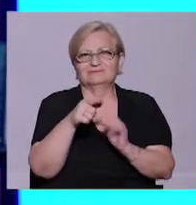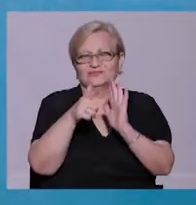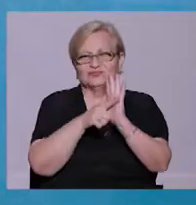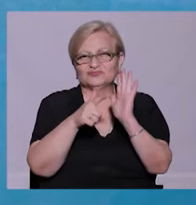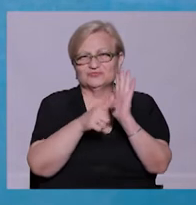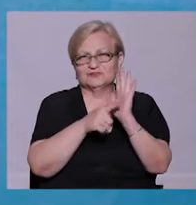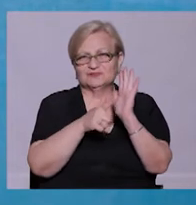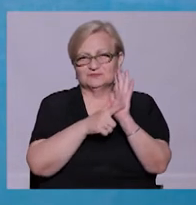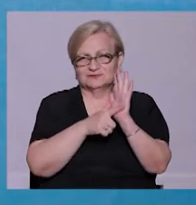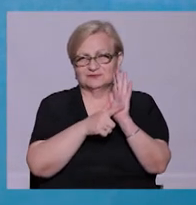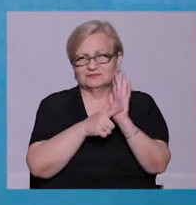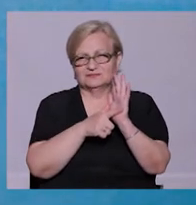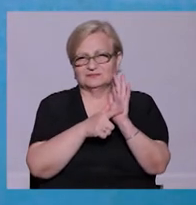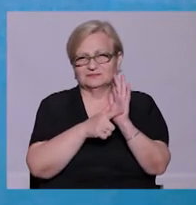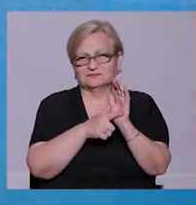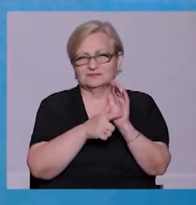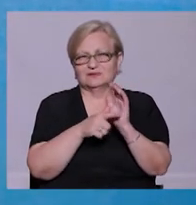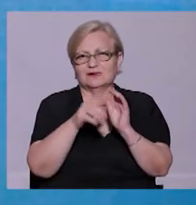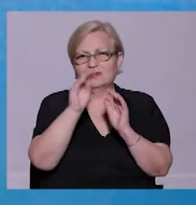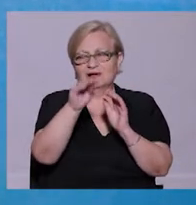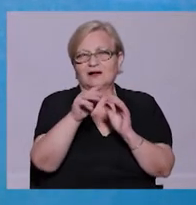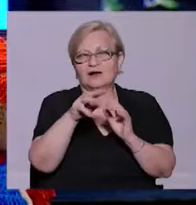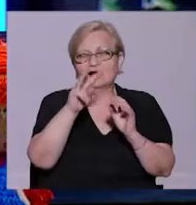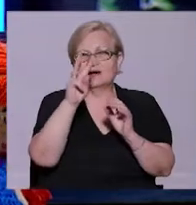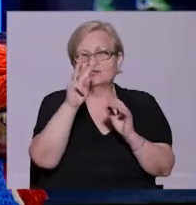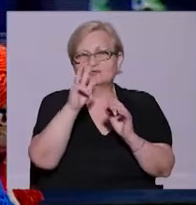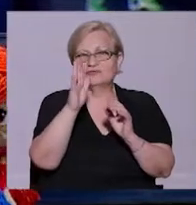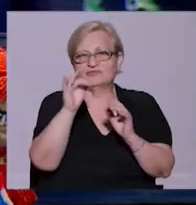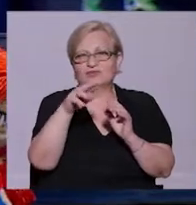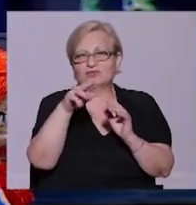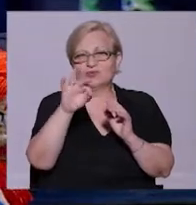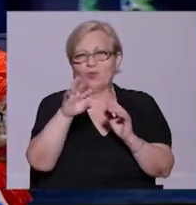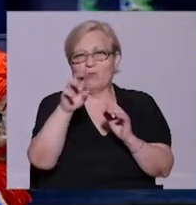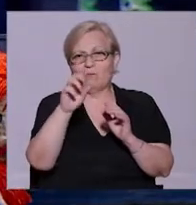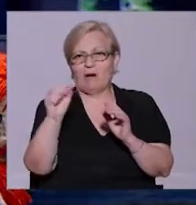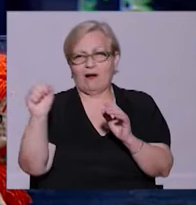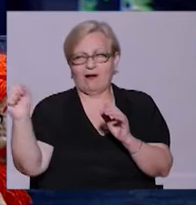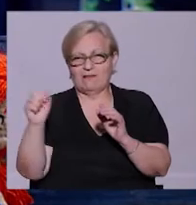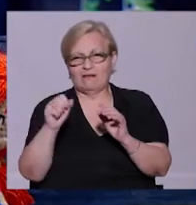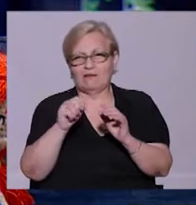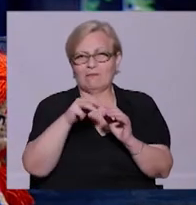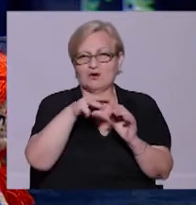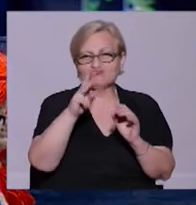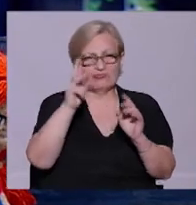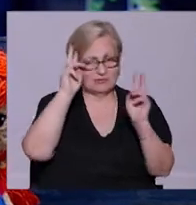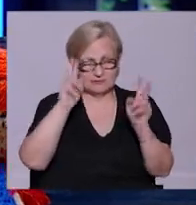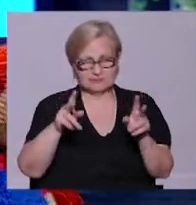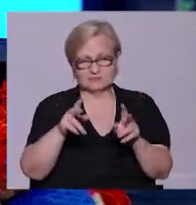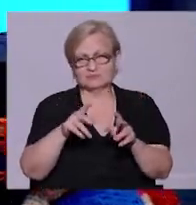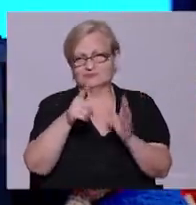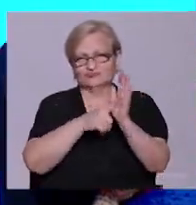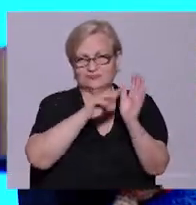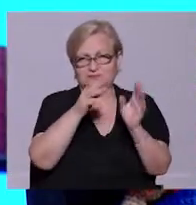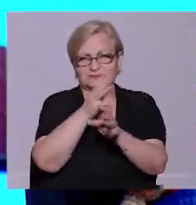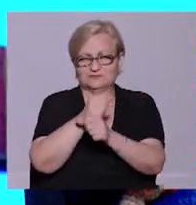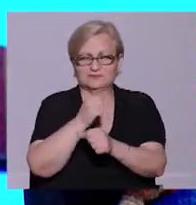7. რა თქმა უნდა, ჩვენ უნდა დავეხმაროთ მას, რომ მთლიანად სიტყვა დაწეროს. ნახოთ